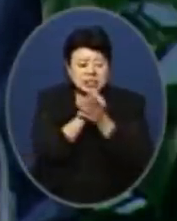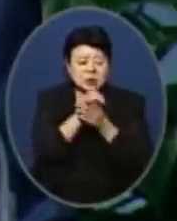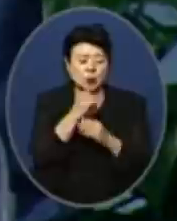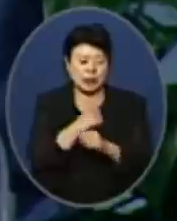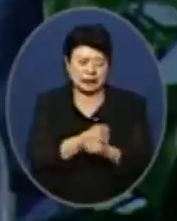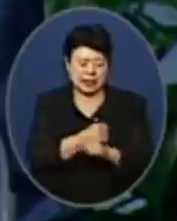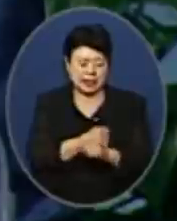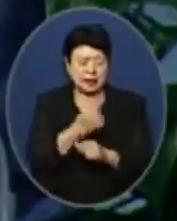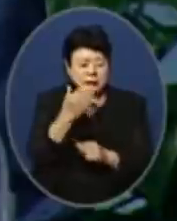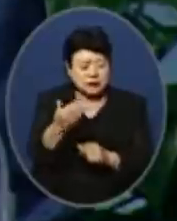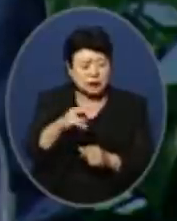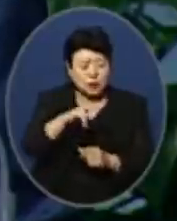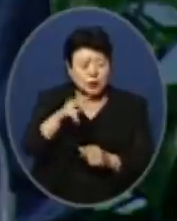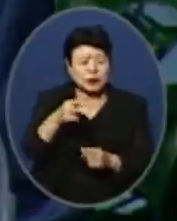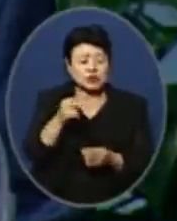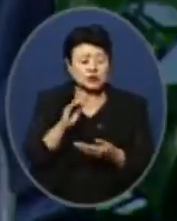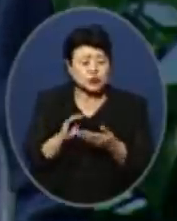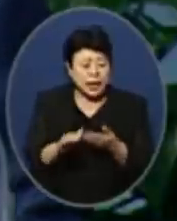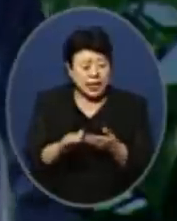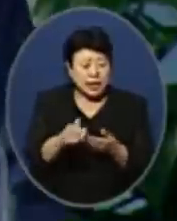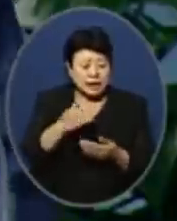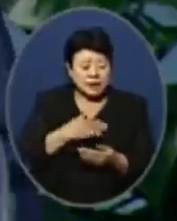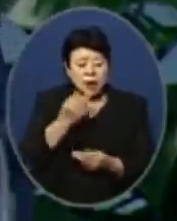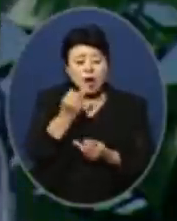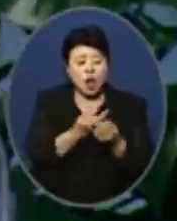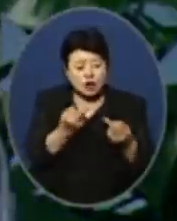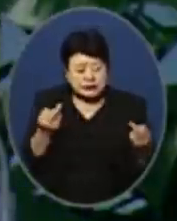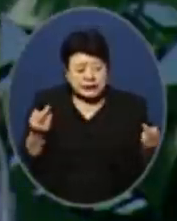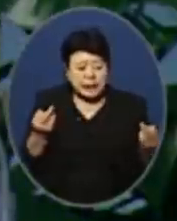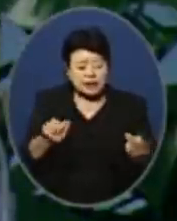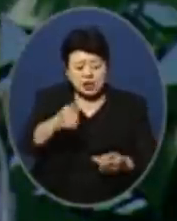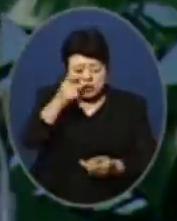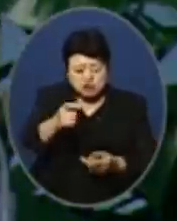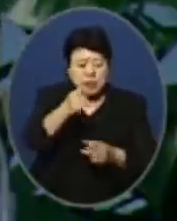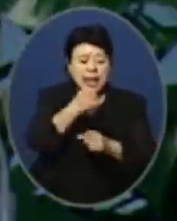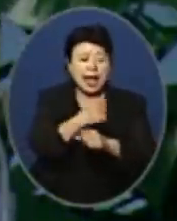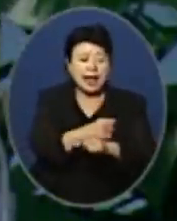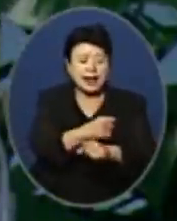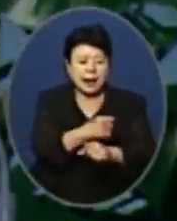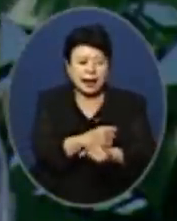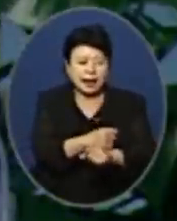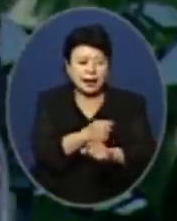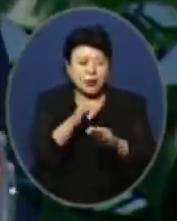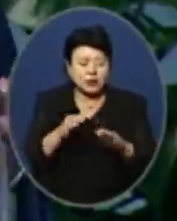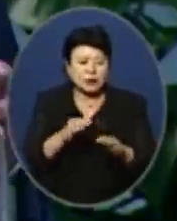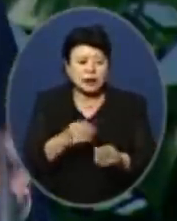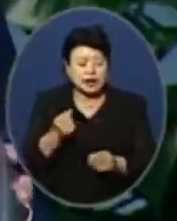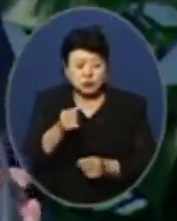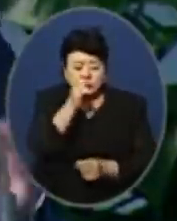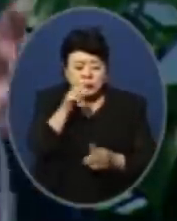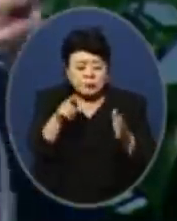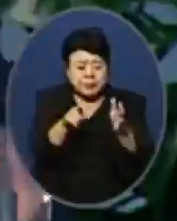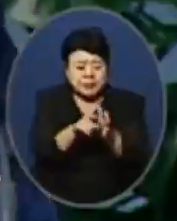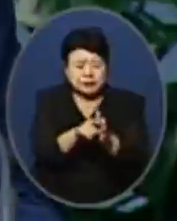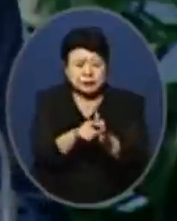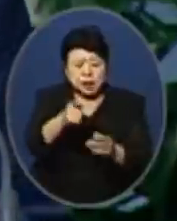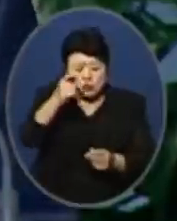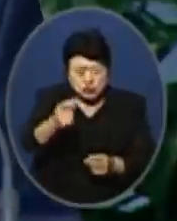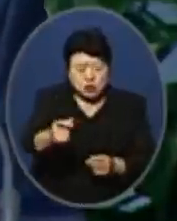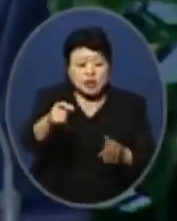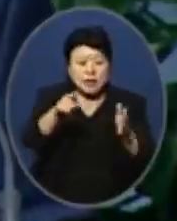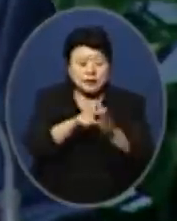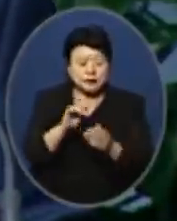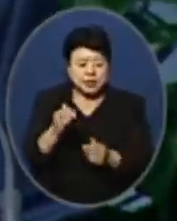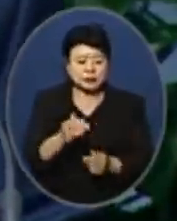기도하였느니 너는 돌이킨 후에 네 형제를 굳게 하라고 했습니다. 오늘 우리가 가지고 있는 믿음이 굳건한